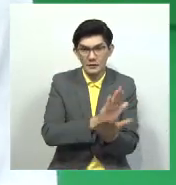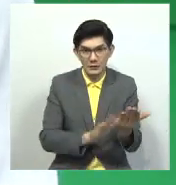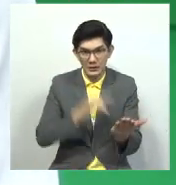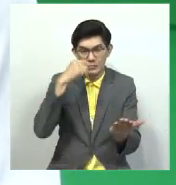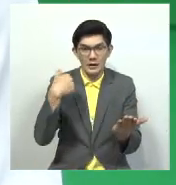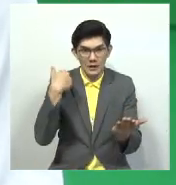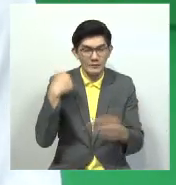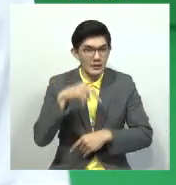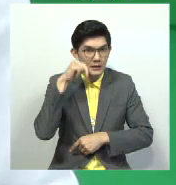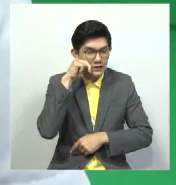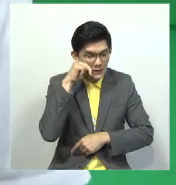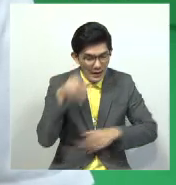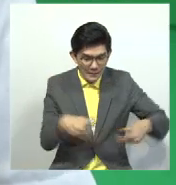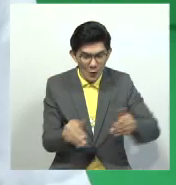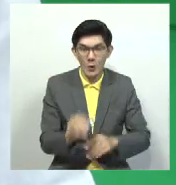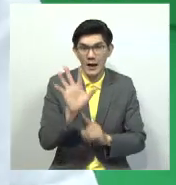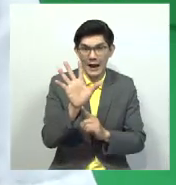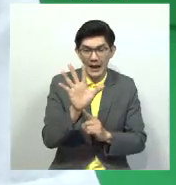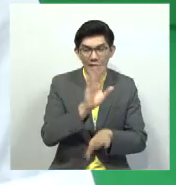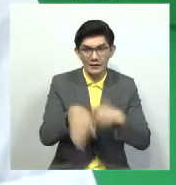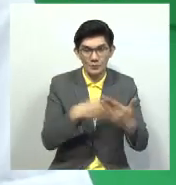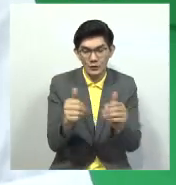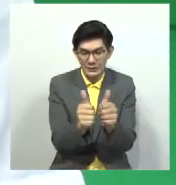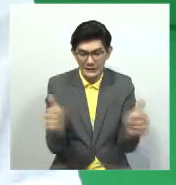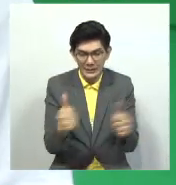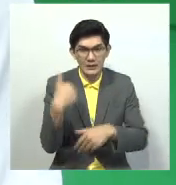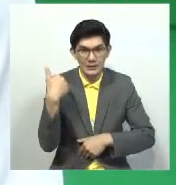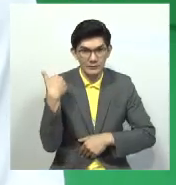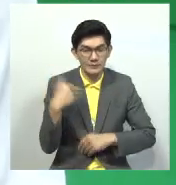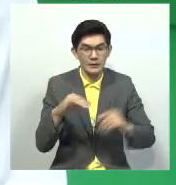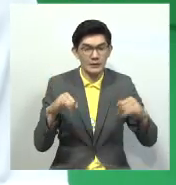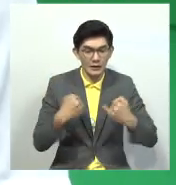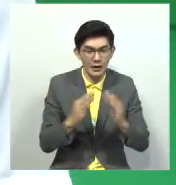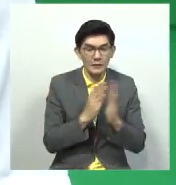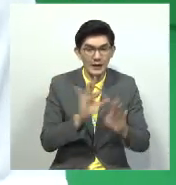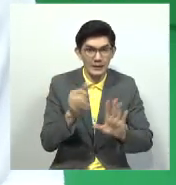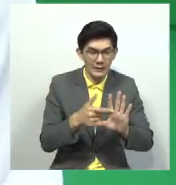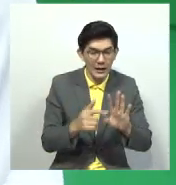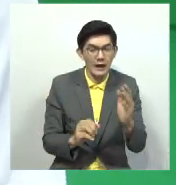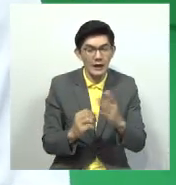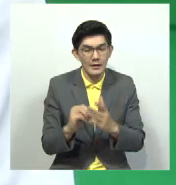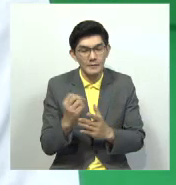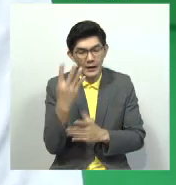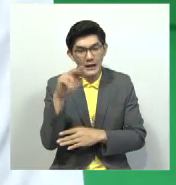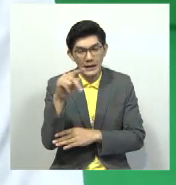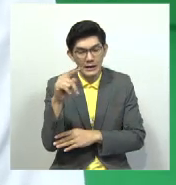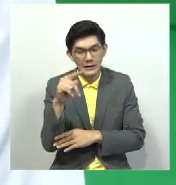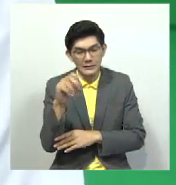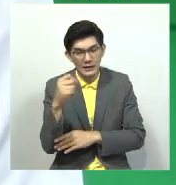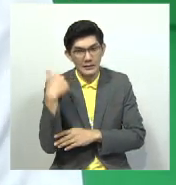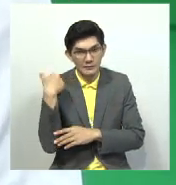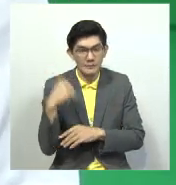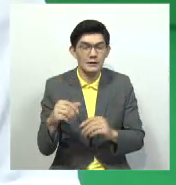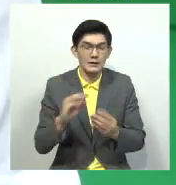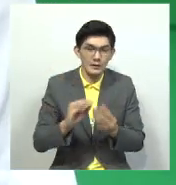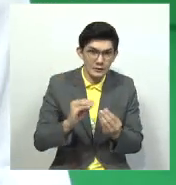เรียกว่าเบญจสุทธคงคาเนี่ย5 สายแม่น้ำเจ้าพระยาแม่น้ำป่าสักแม่น้ำบางประกงแม่น้ำเพชรบุ